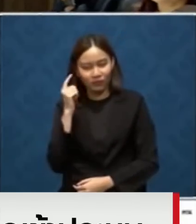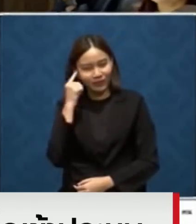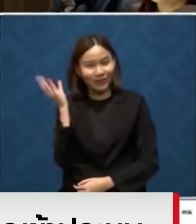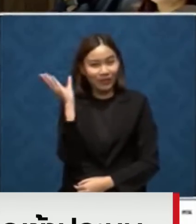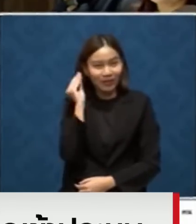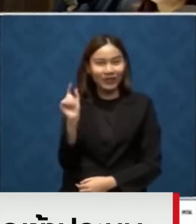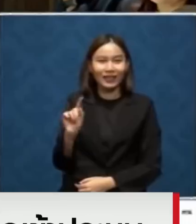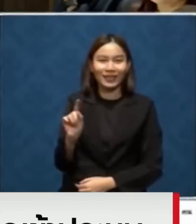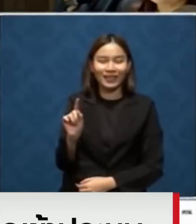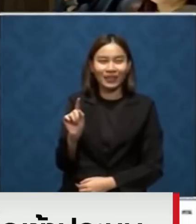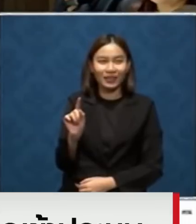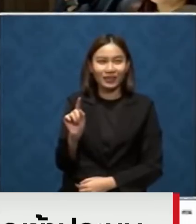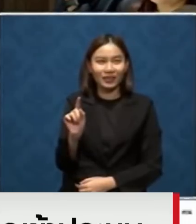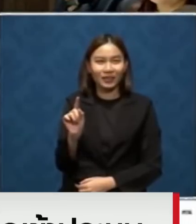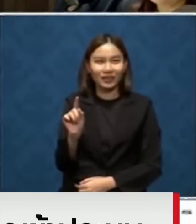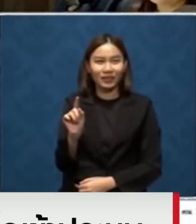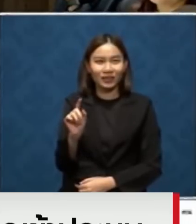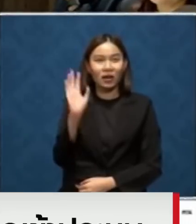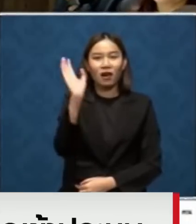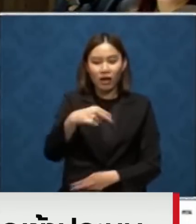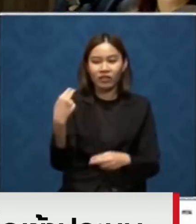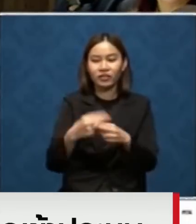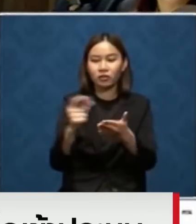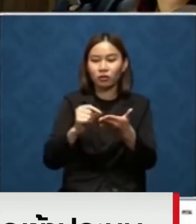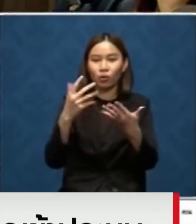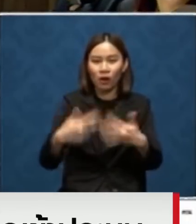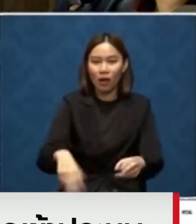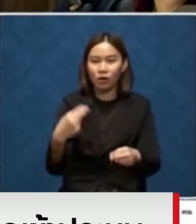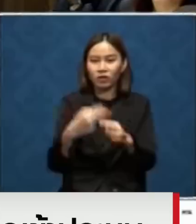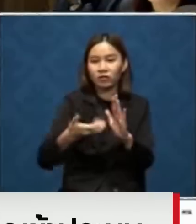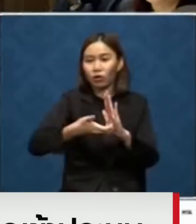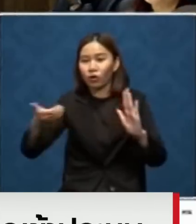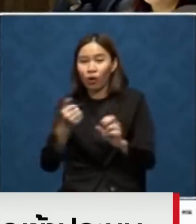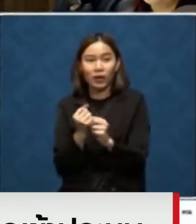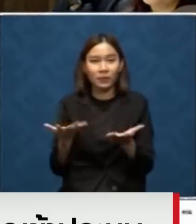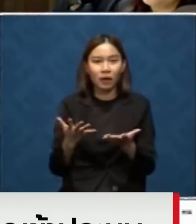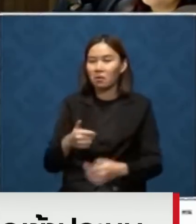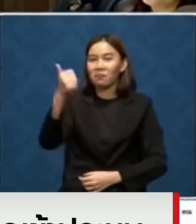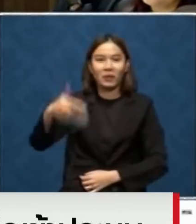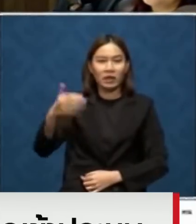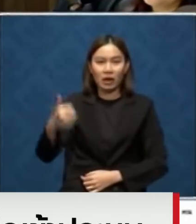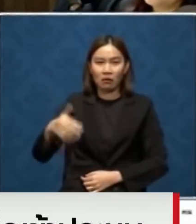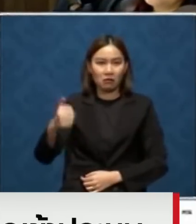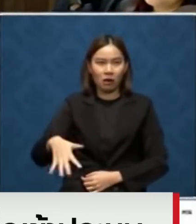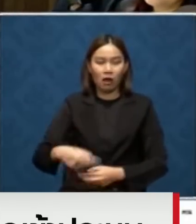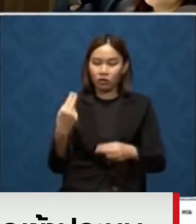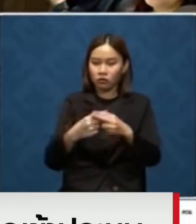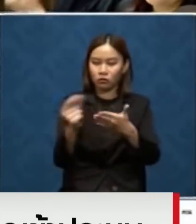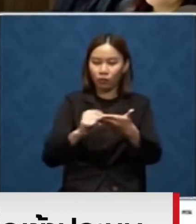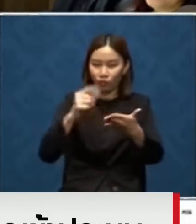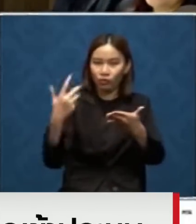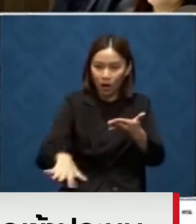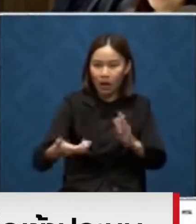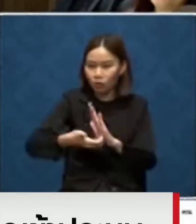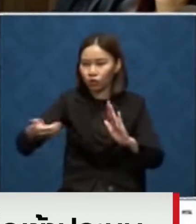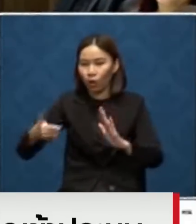ไรเดี๋ยวๆส.สพรรคก้าวไกลจะช่วยหาปากกาไปให้แล้วจะไปช่วยดูแลอำนวยความสะดวกมากลัวเดี๋ยวประชาชนจะเข้าใจผิดว่าสส